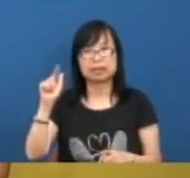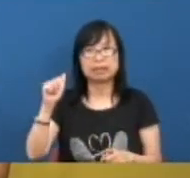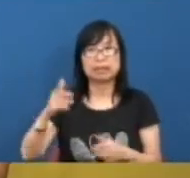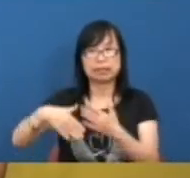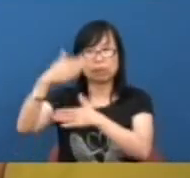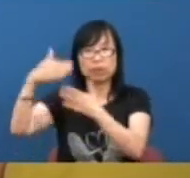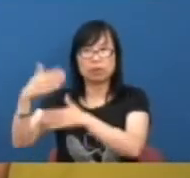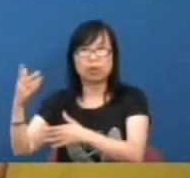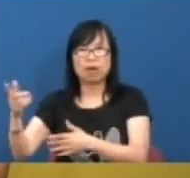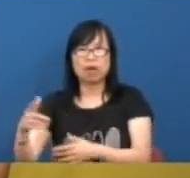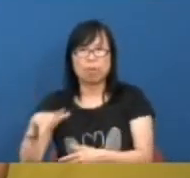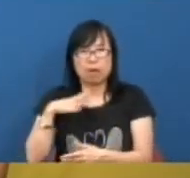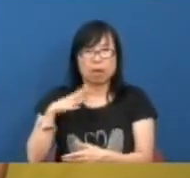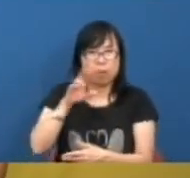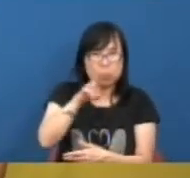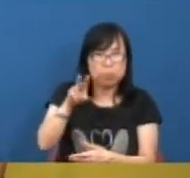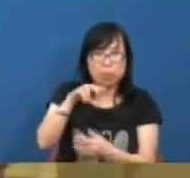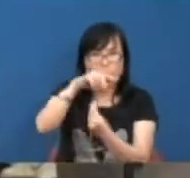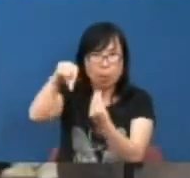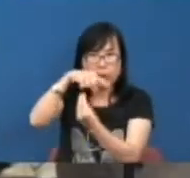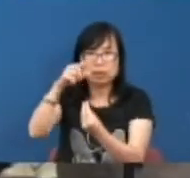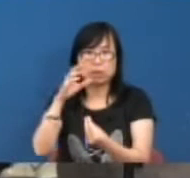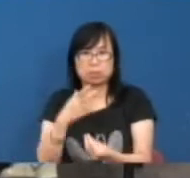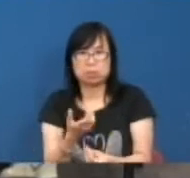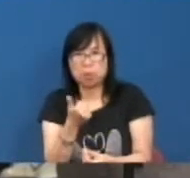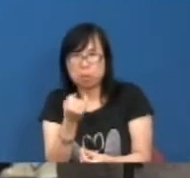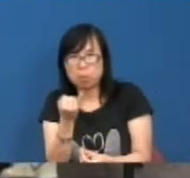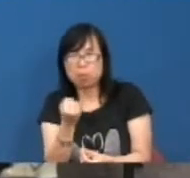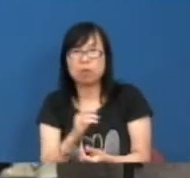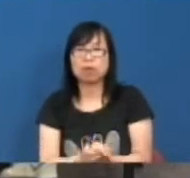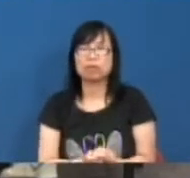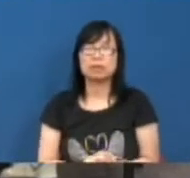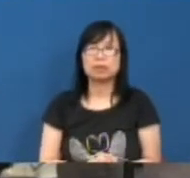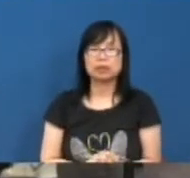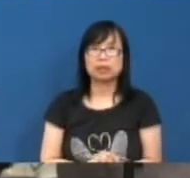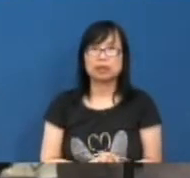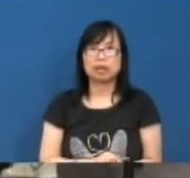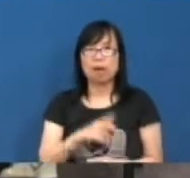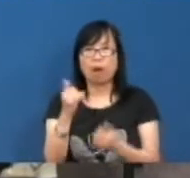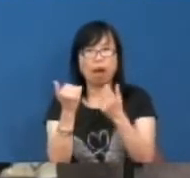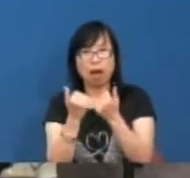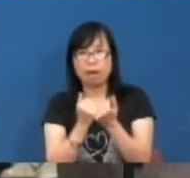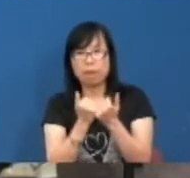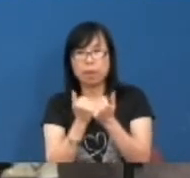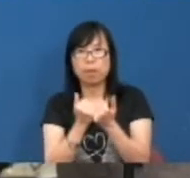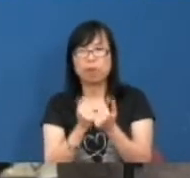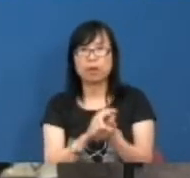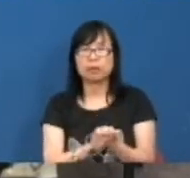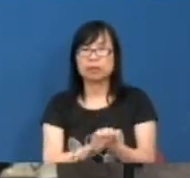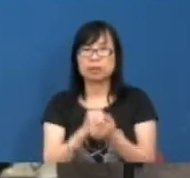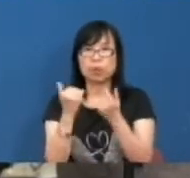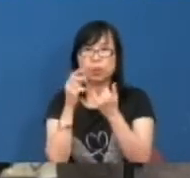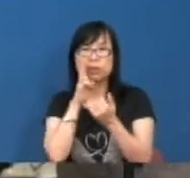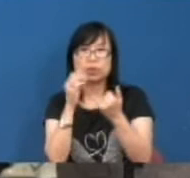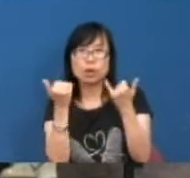況好惡劣。 係啊係啊，真係好惡劣，即係大家見到土瓜灣啊嗰啲，即係唔單止農屋咁簡單，直頭係可能